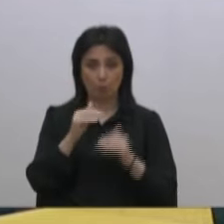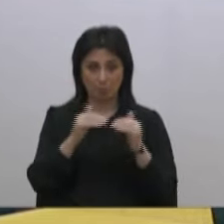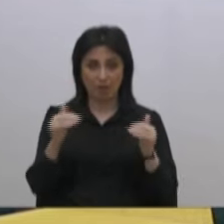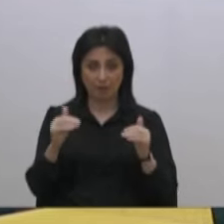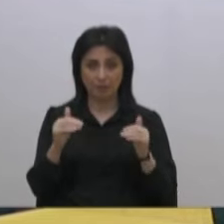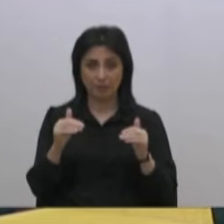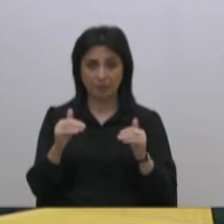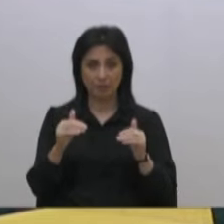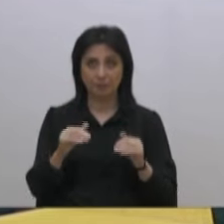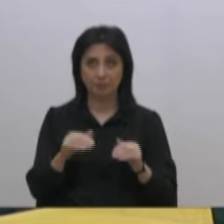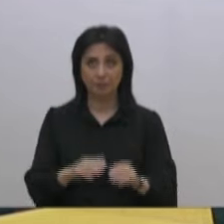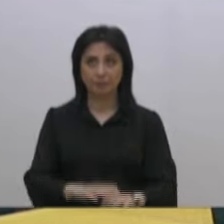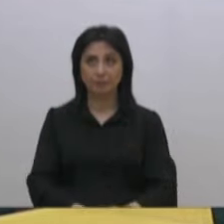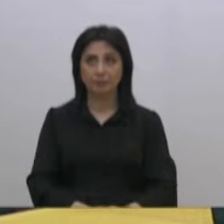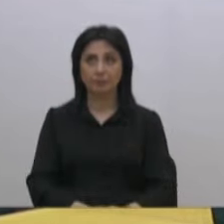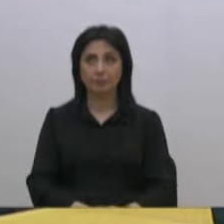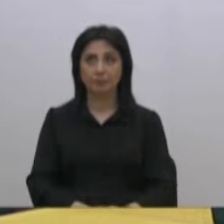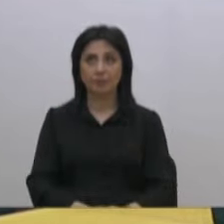ბარიერს,